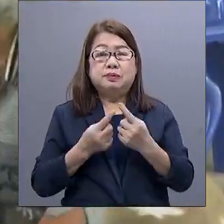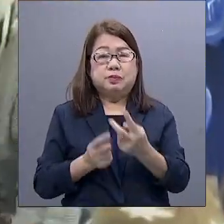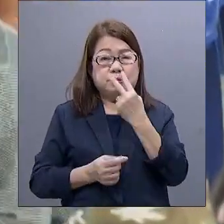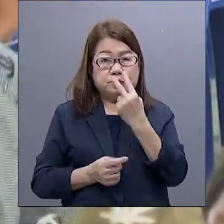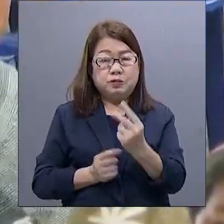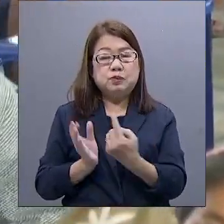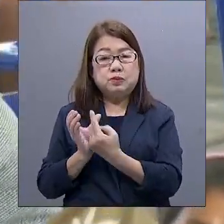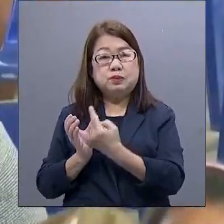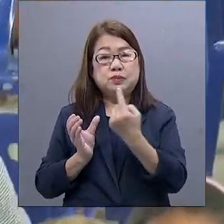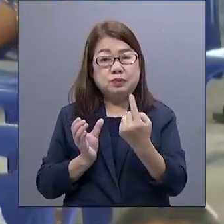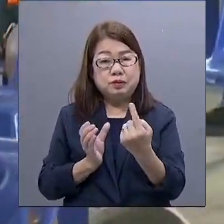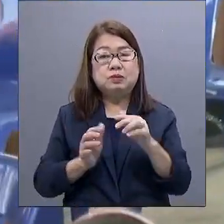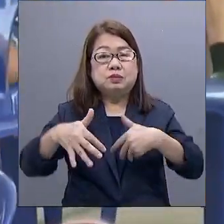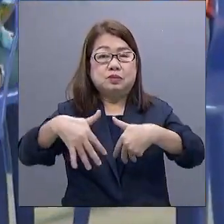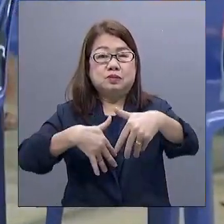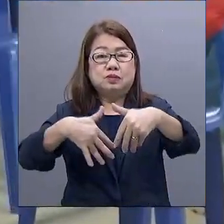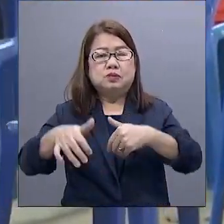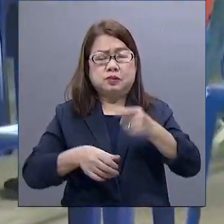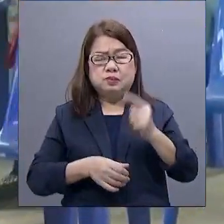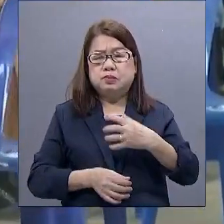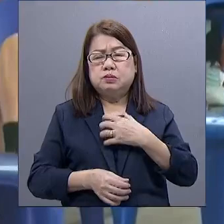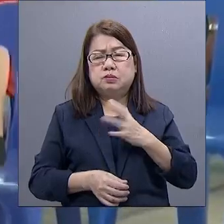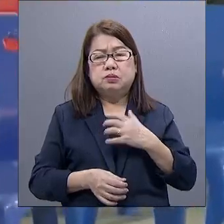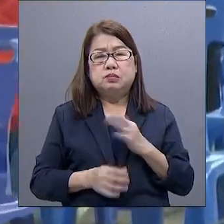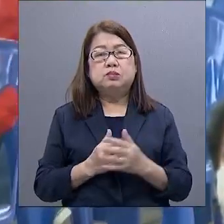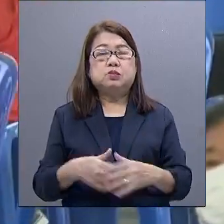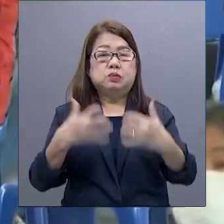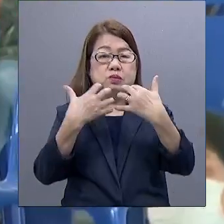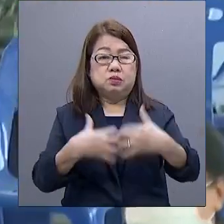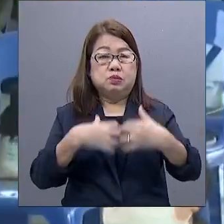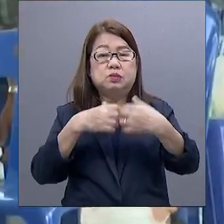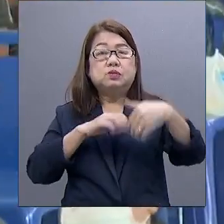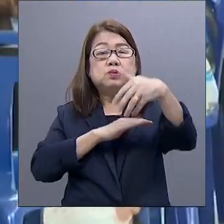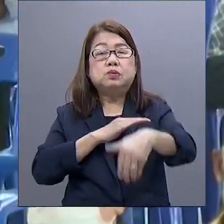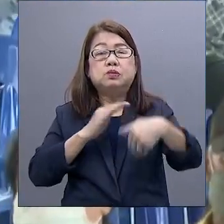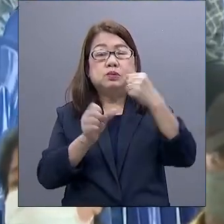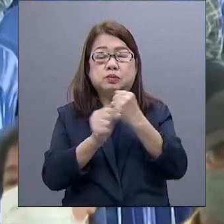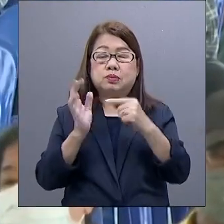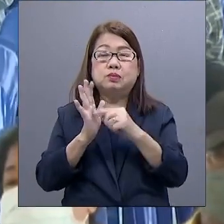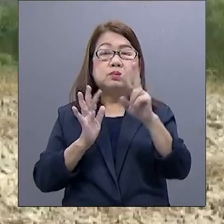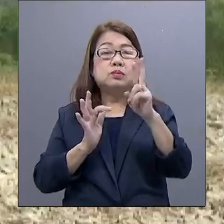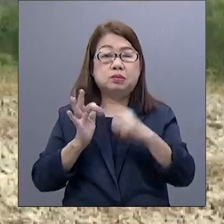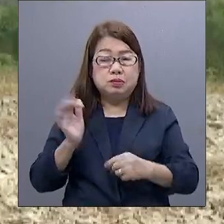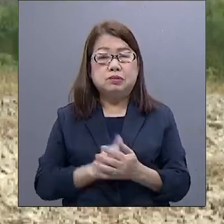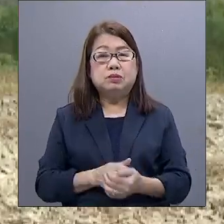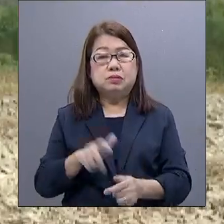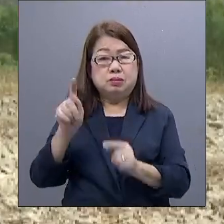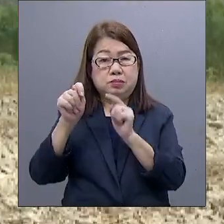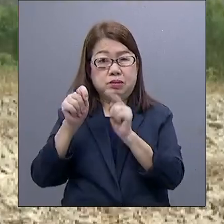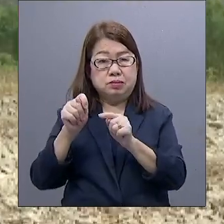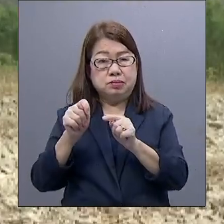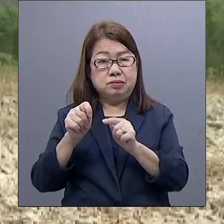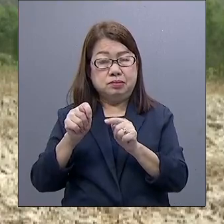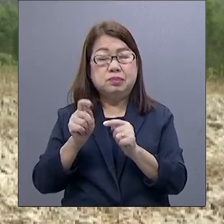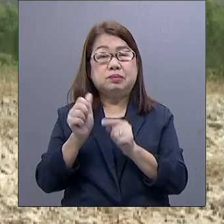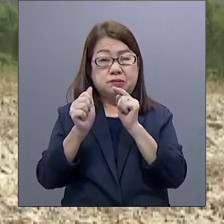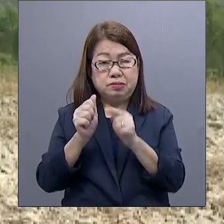งตัวแทนของชาวบ้านที่เขาไม่อยากให้เกิดโงเวหินonnerตัแทนชาวบานตำนอนธรรมการ คุณปะ